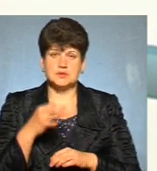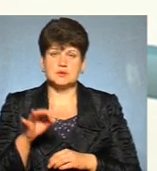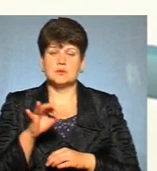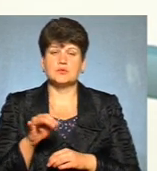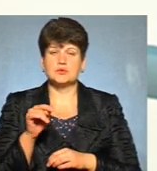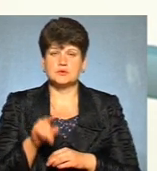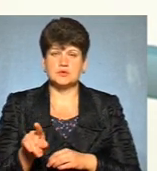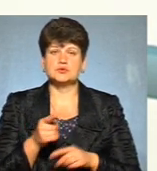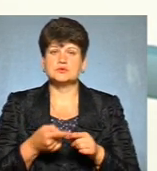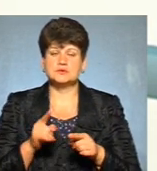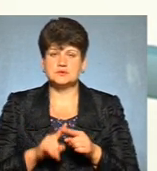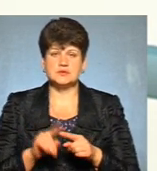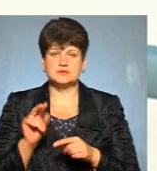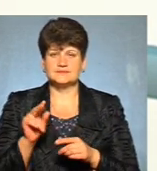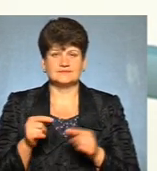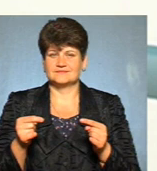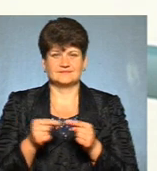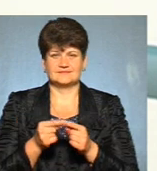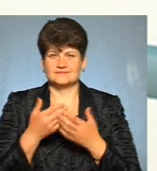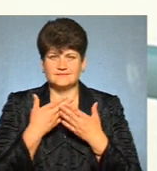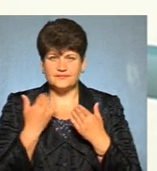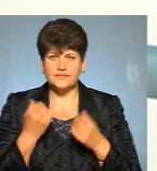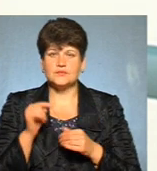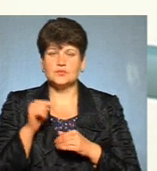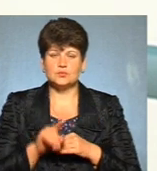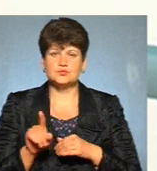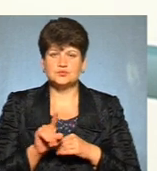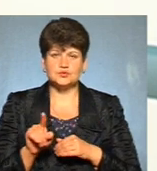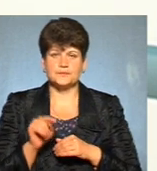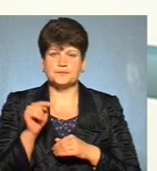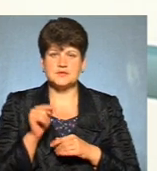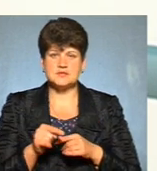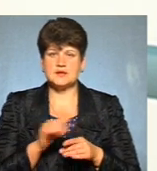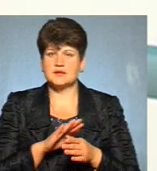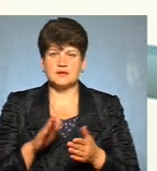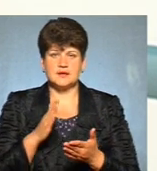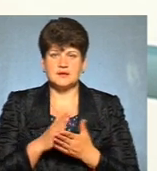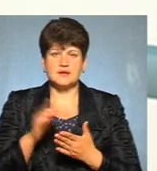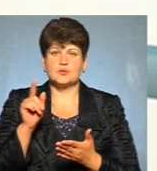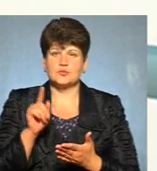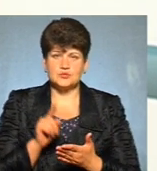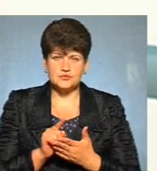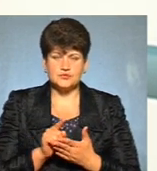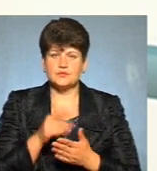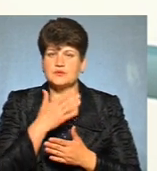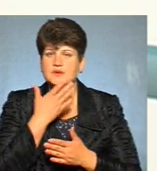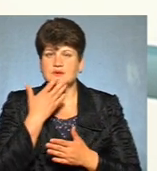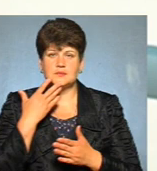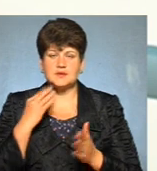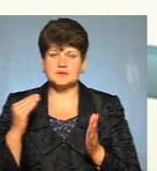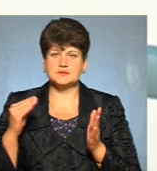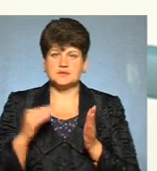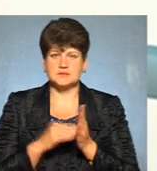що ця статистика не повна, хоча б з тої причини, що вона не є обов'язковою і не ведена до